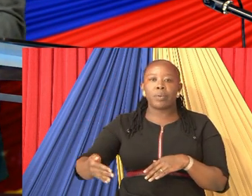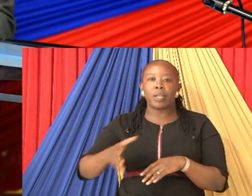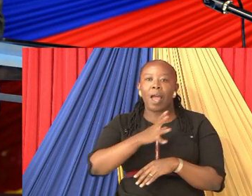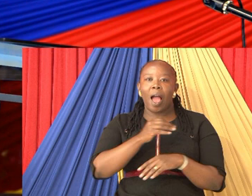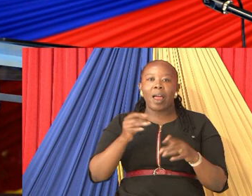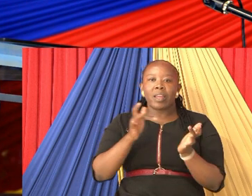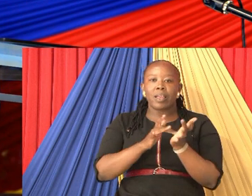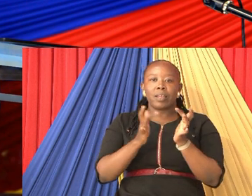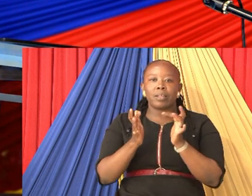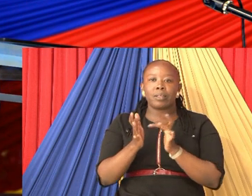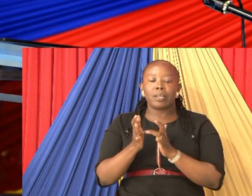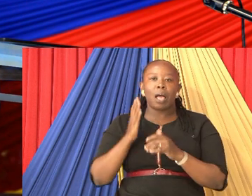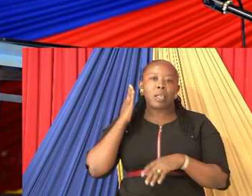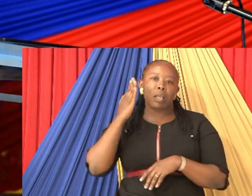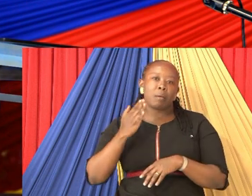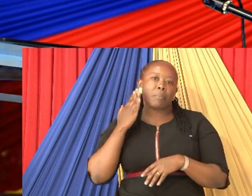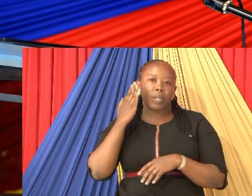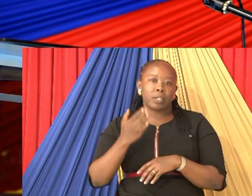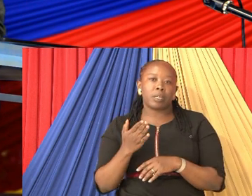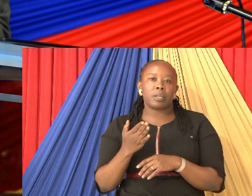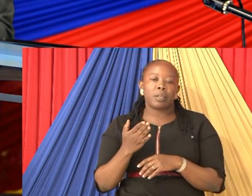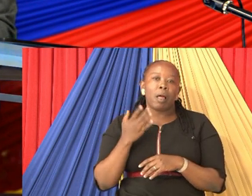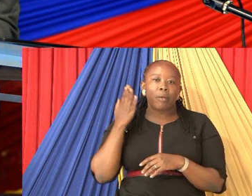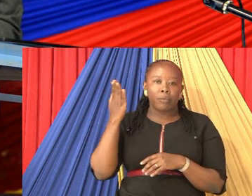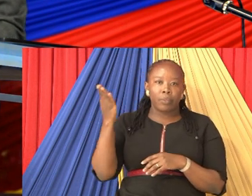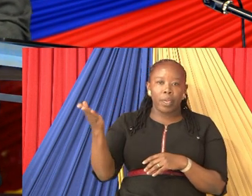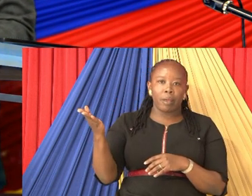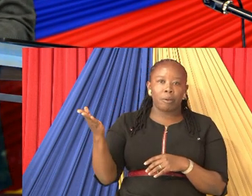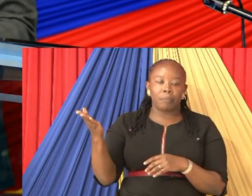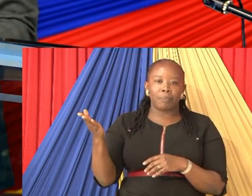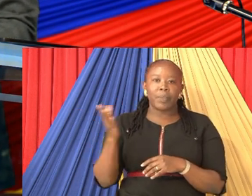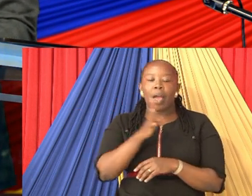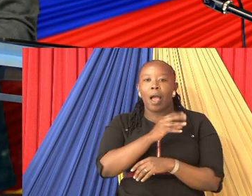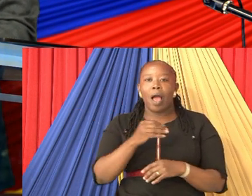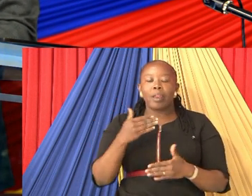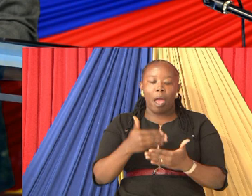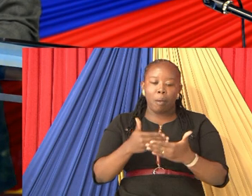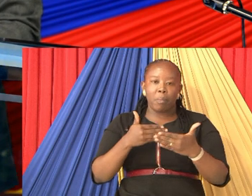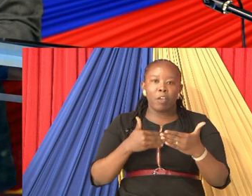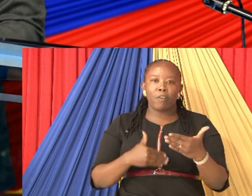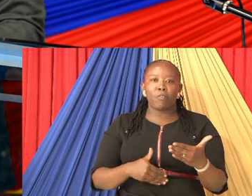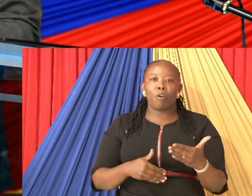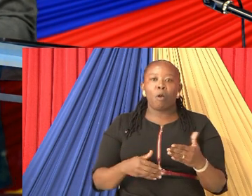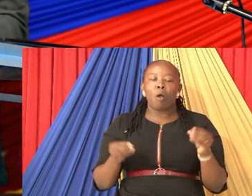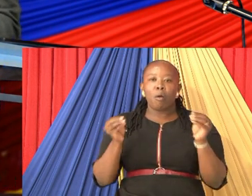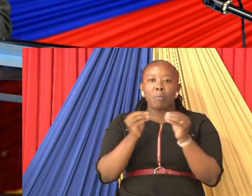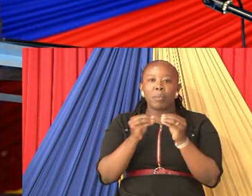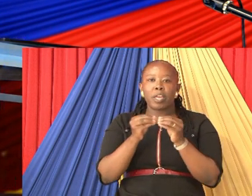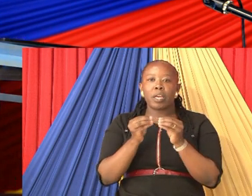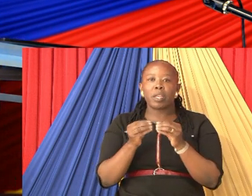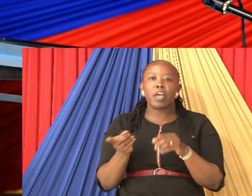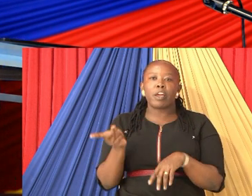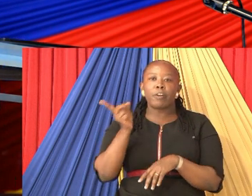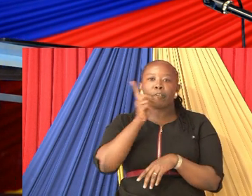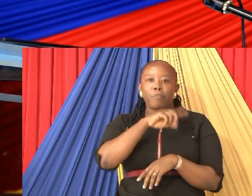ilipofika siku ya tatu, kabla ya watu waondoke wapewe ruhusa kurudi manyumbani, Yesu